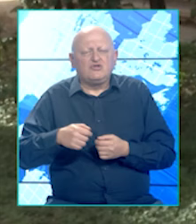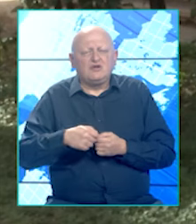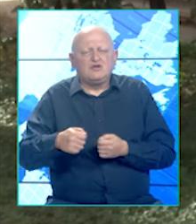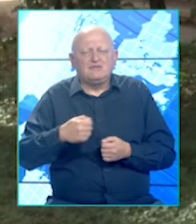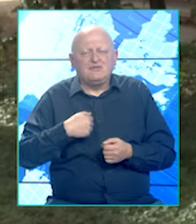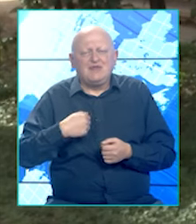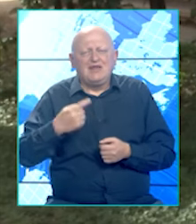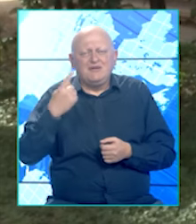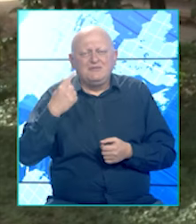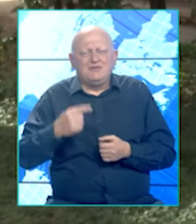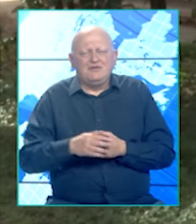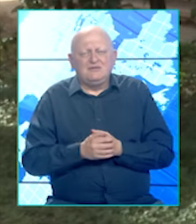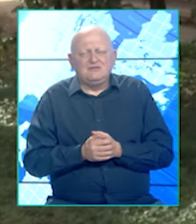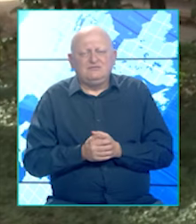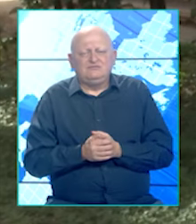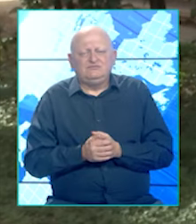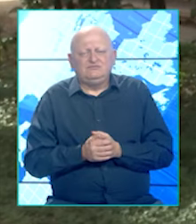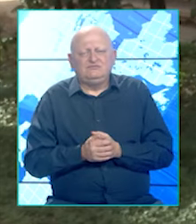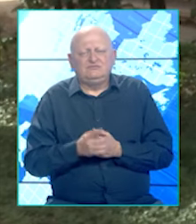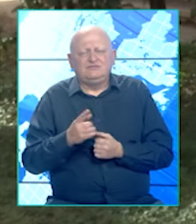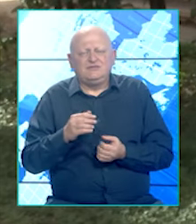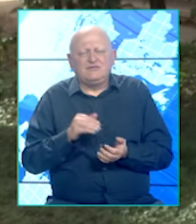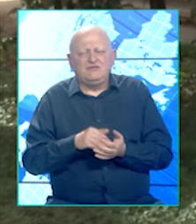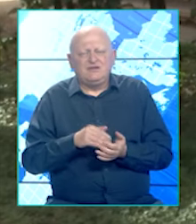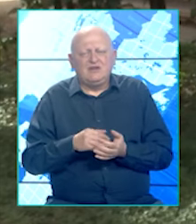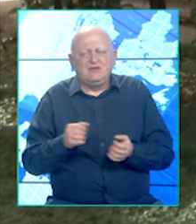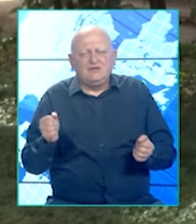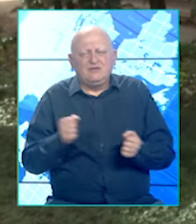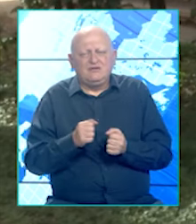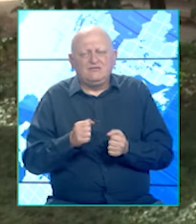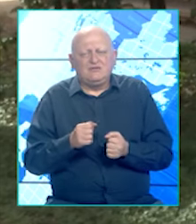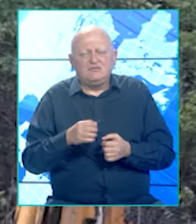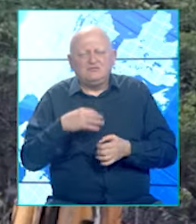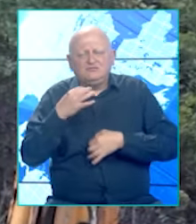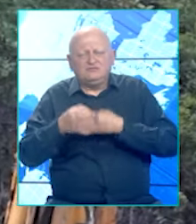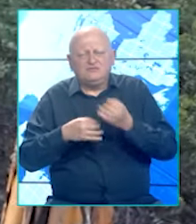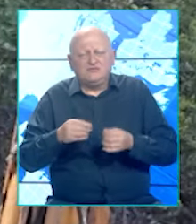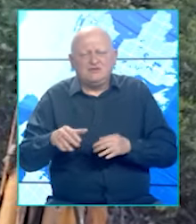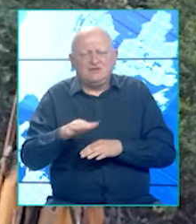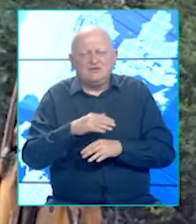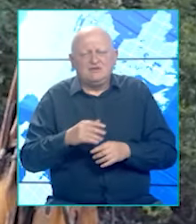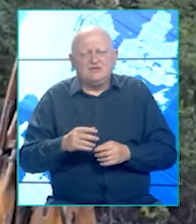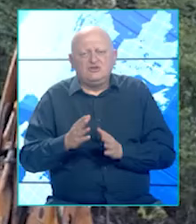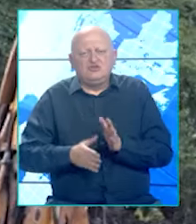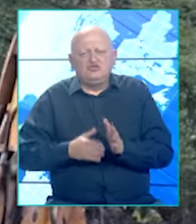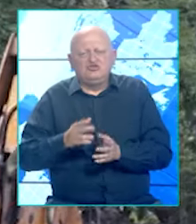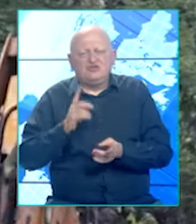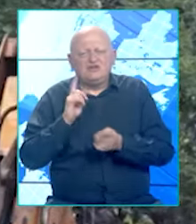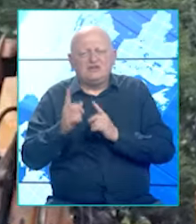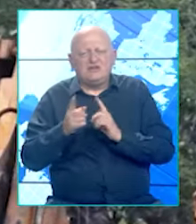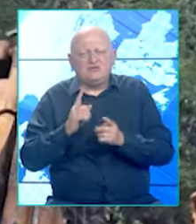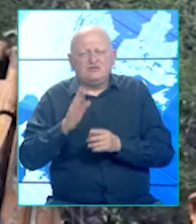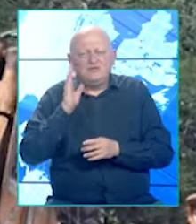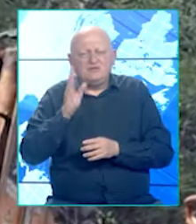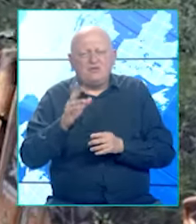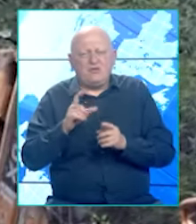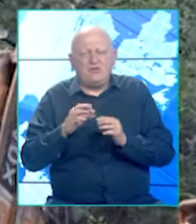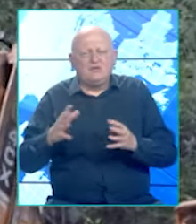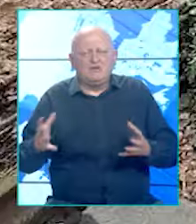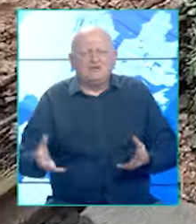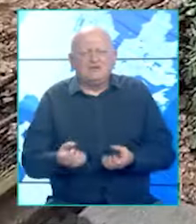Ja mislim da prvo treba napraviti jednu ozbiljnu avanturu na terenu. Uspostava željezničkog saobraćaja prema Luci